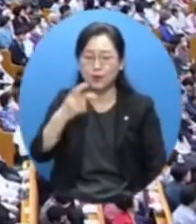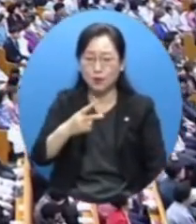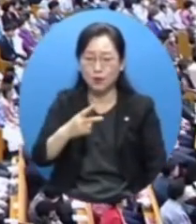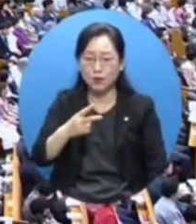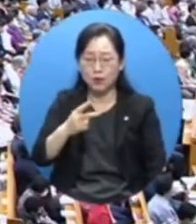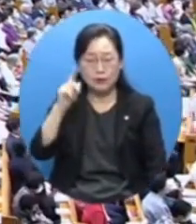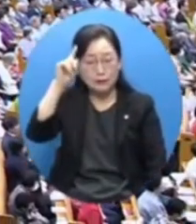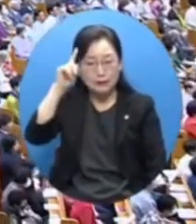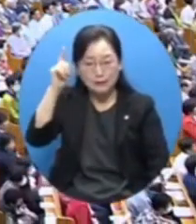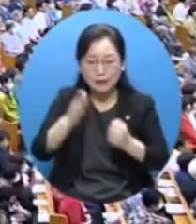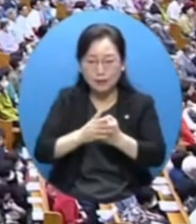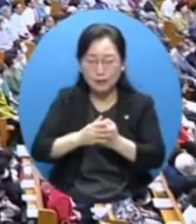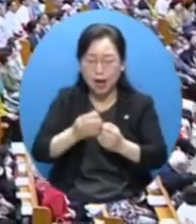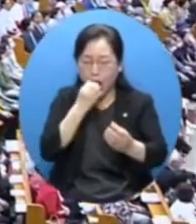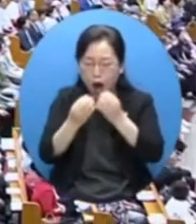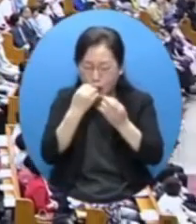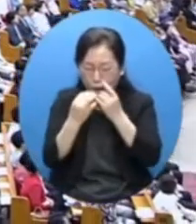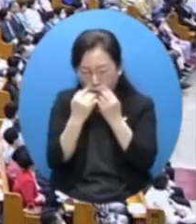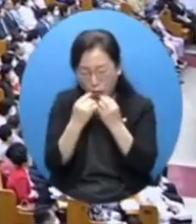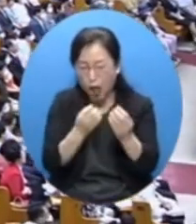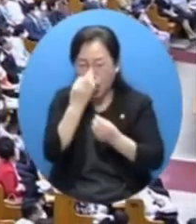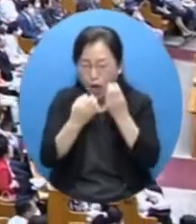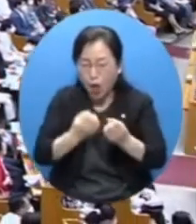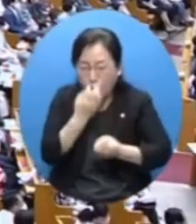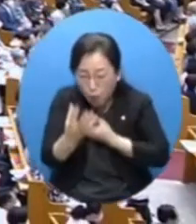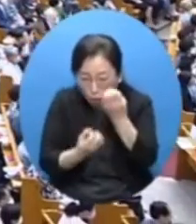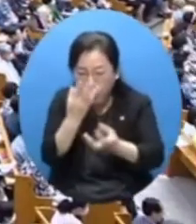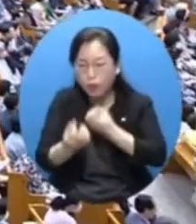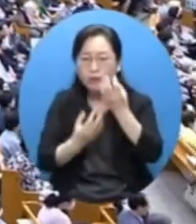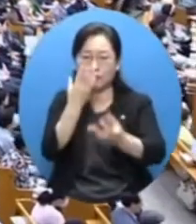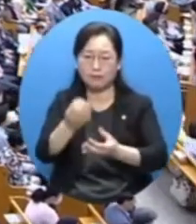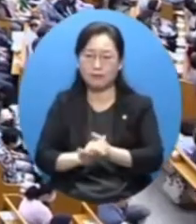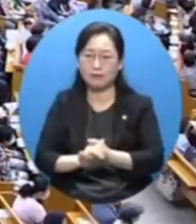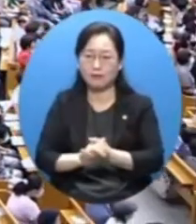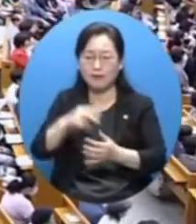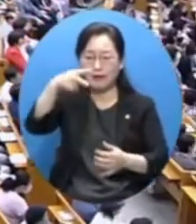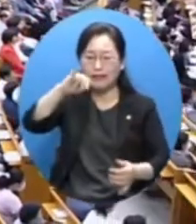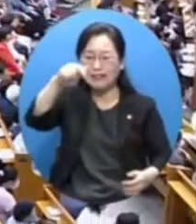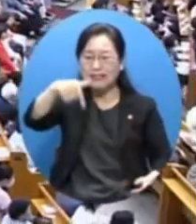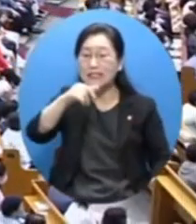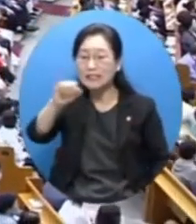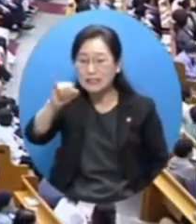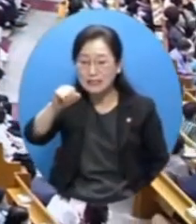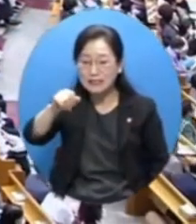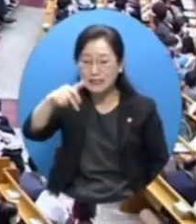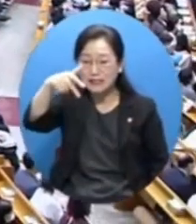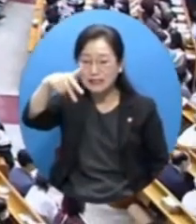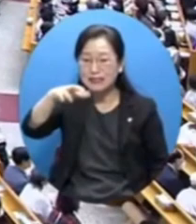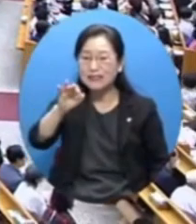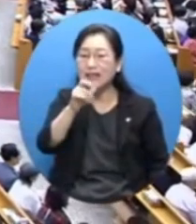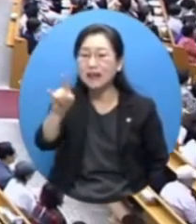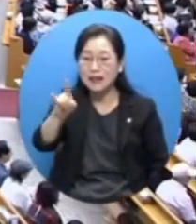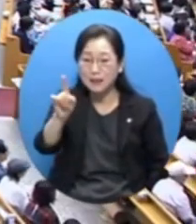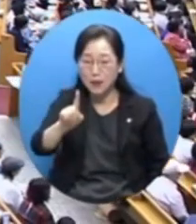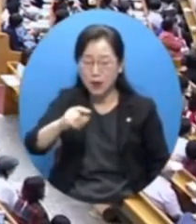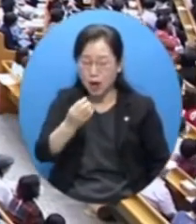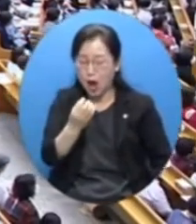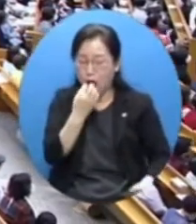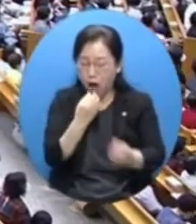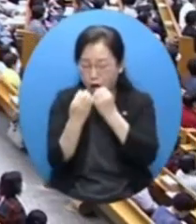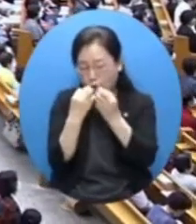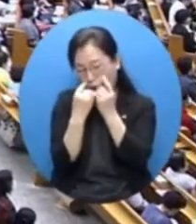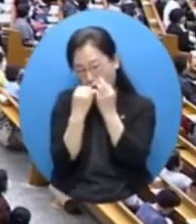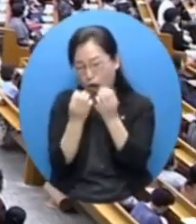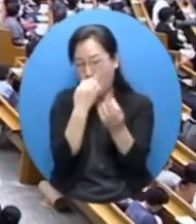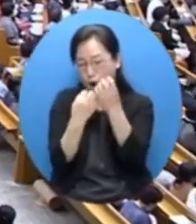음식이 목에 차올 때까지 계속 먹고는 또 어떻게냅니다 시기장에 폭식증입니다 계속 다 먹고 또